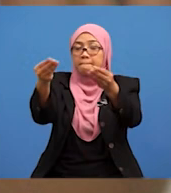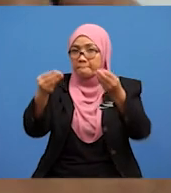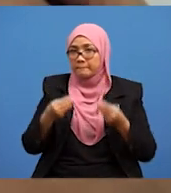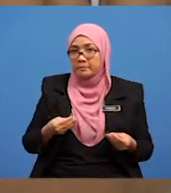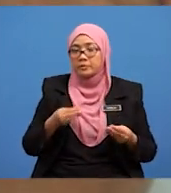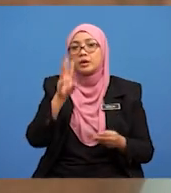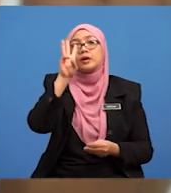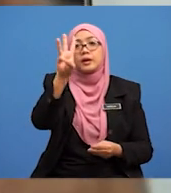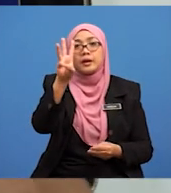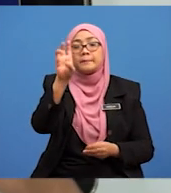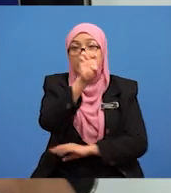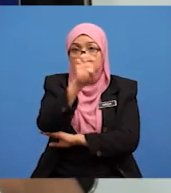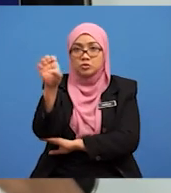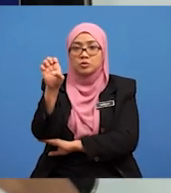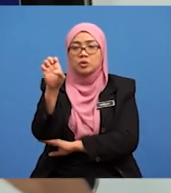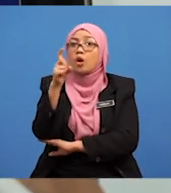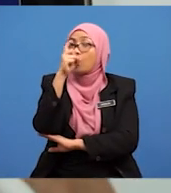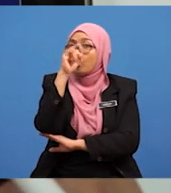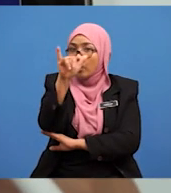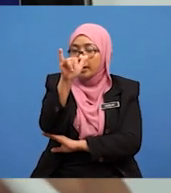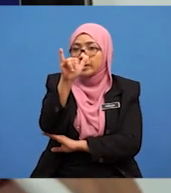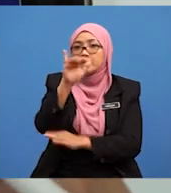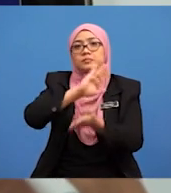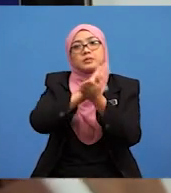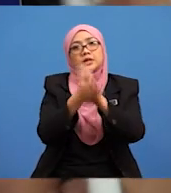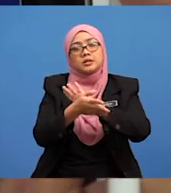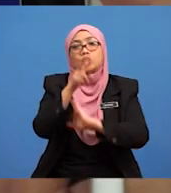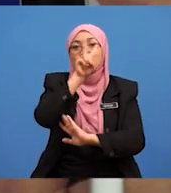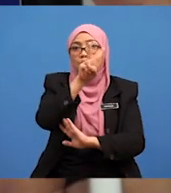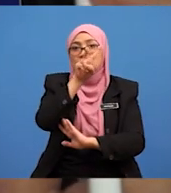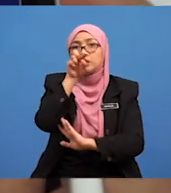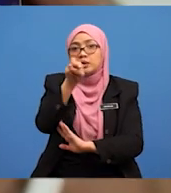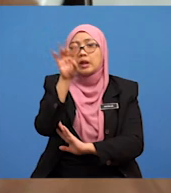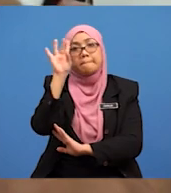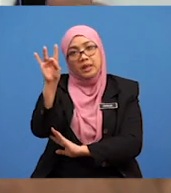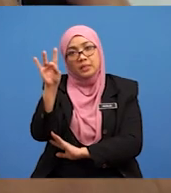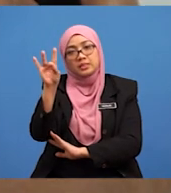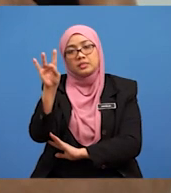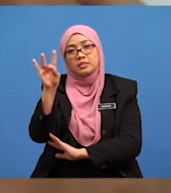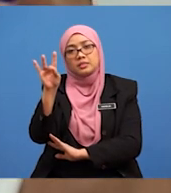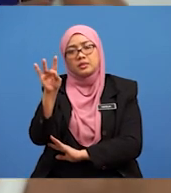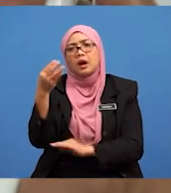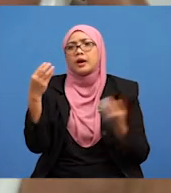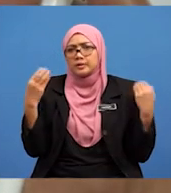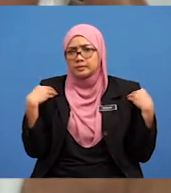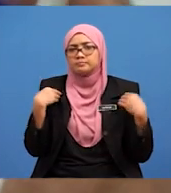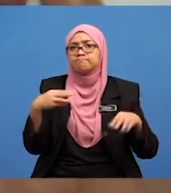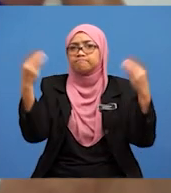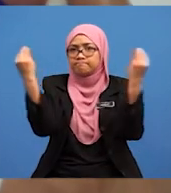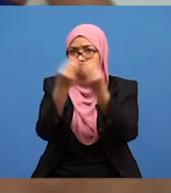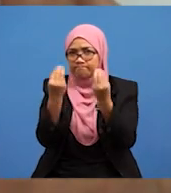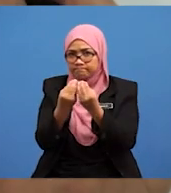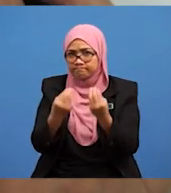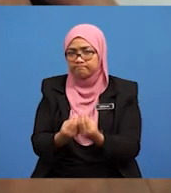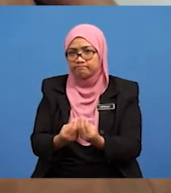elektron. So, Y akan menjadi 2, 8. Disebabkan oleh pertambahan elektron,